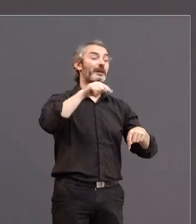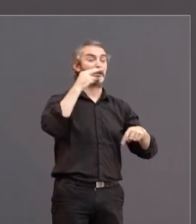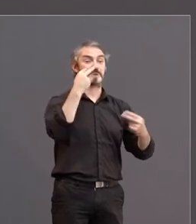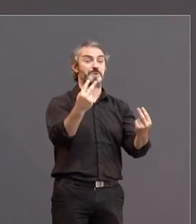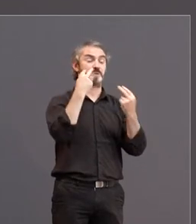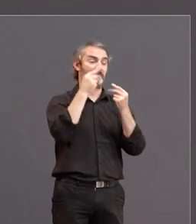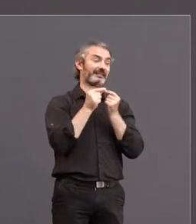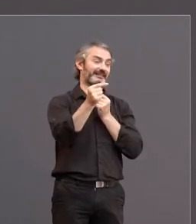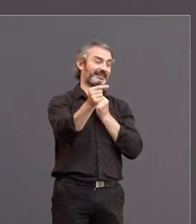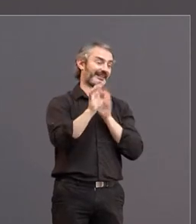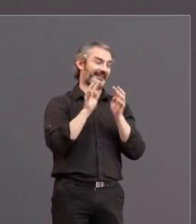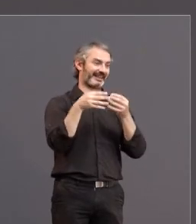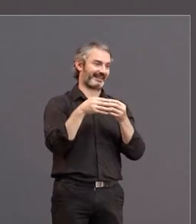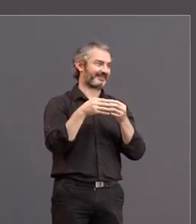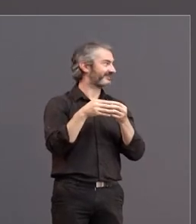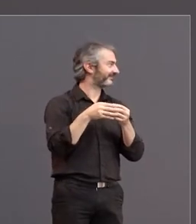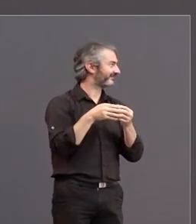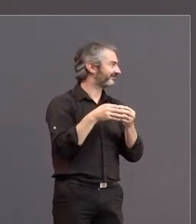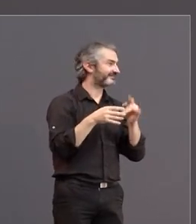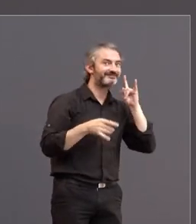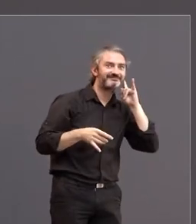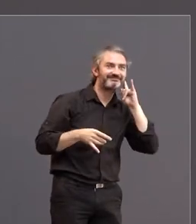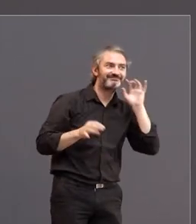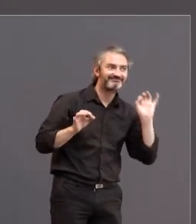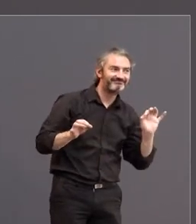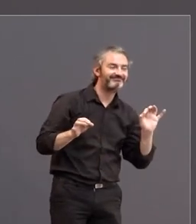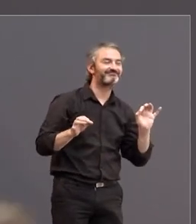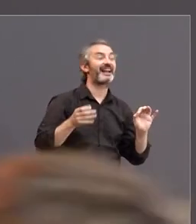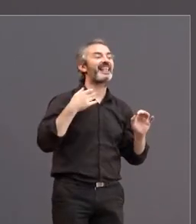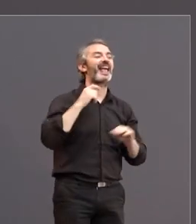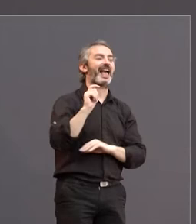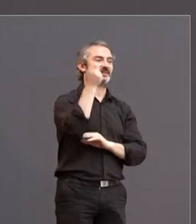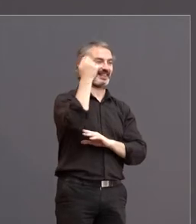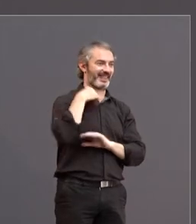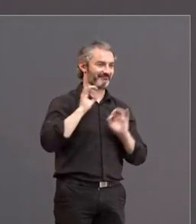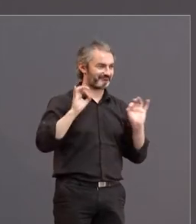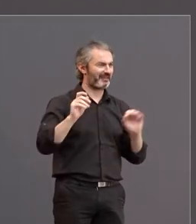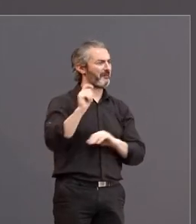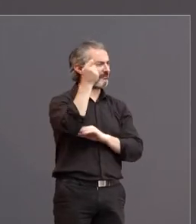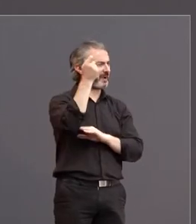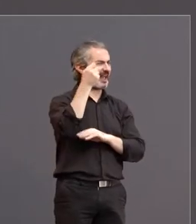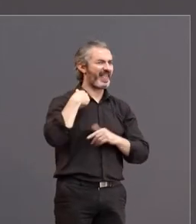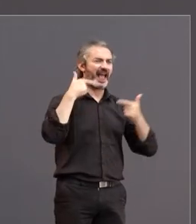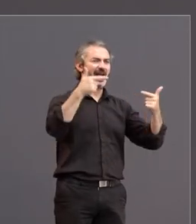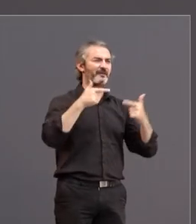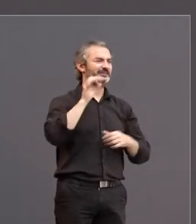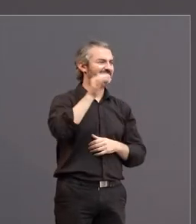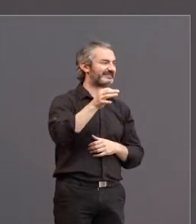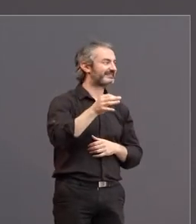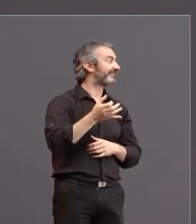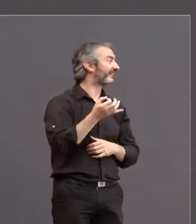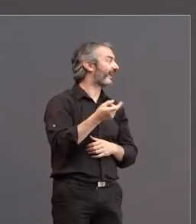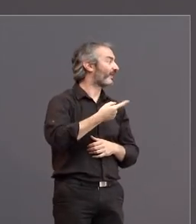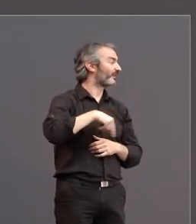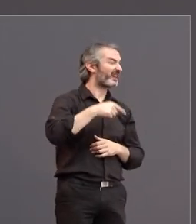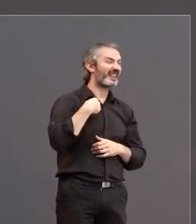en línia. Ho hem aconseguit... Se'm sent? Sí? Vale. Ho hem aconseguit, gent. Hem tingut graduació. Qui hauria dit que